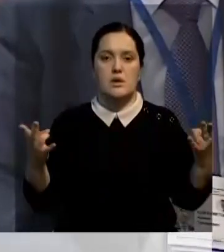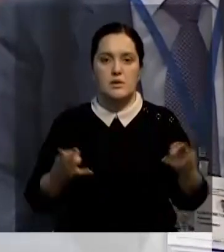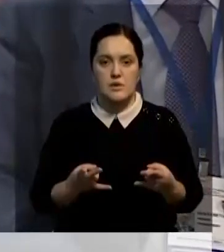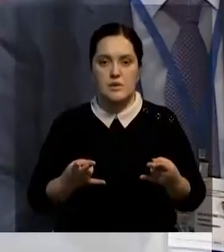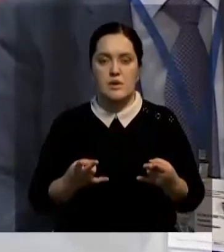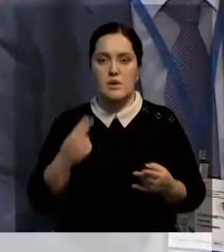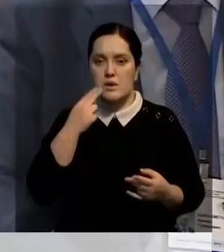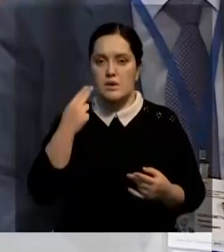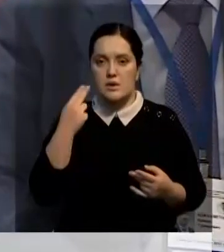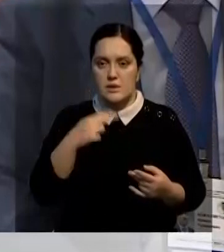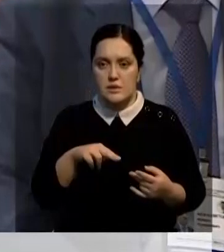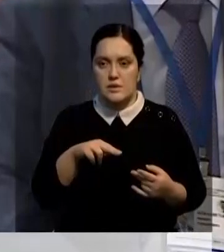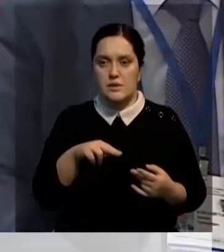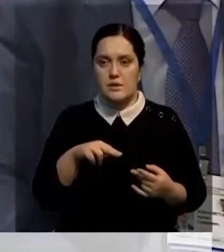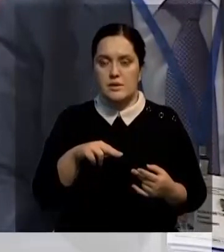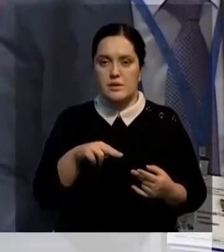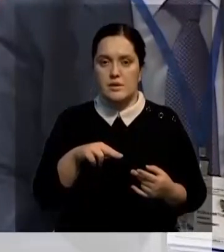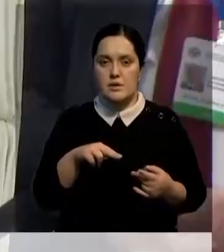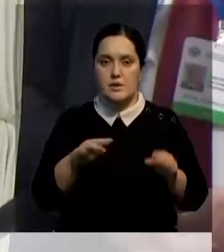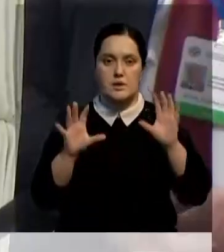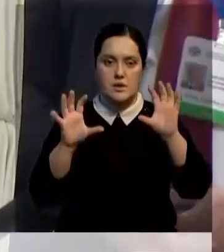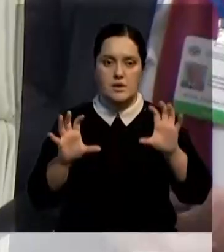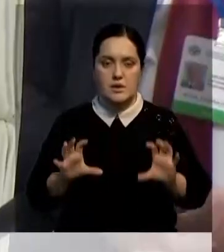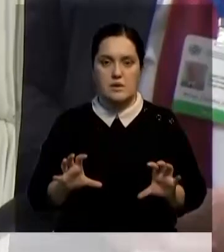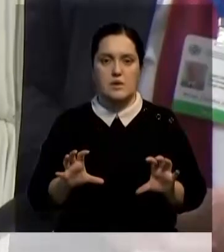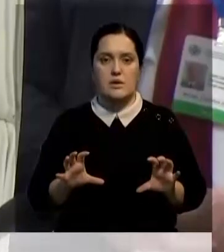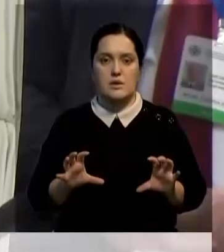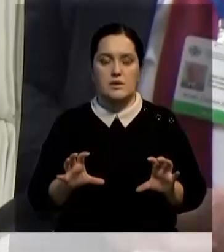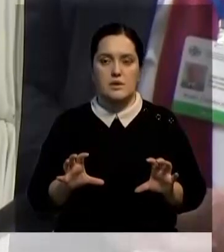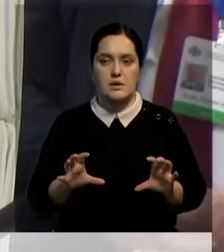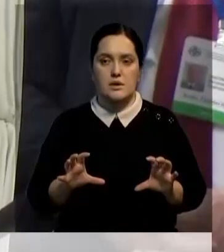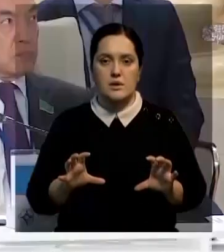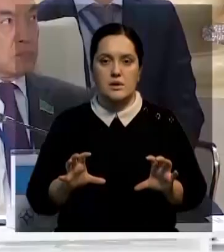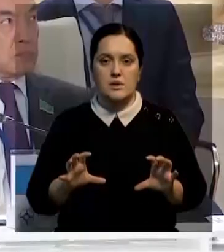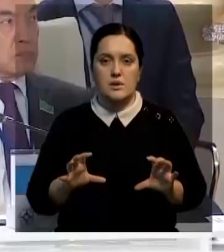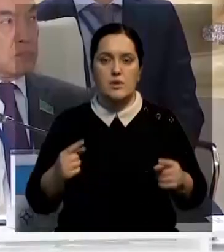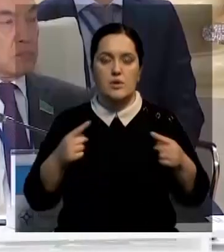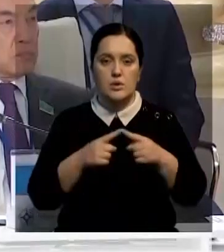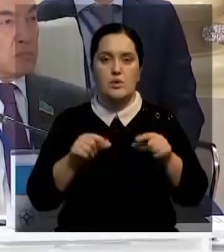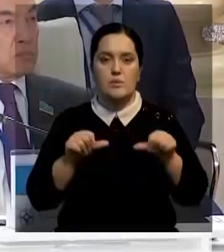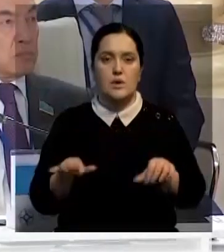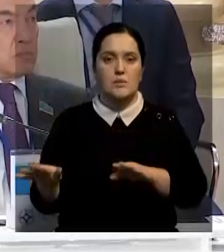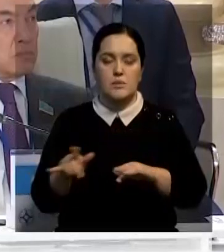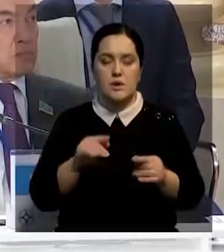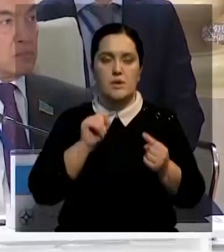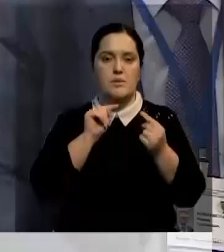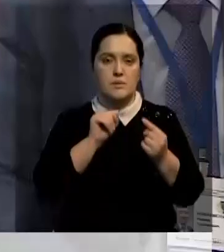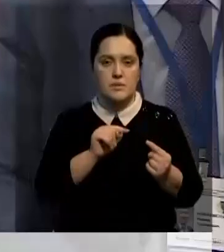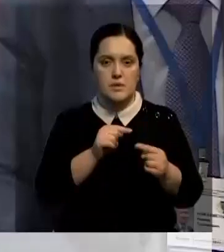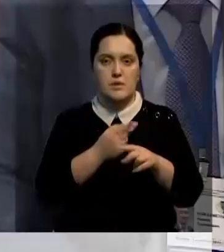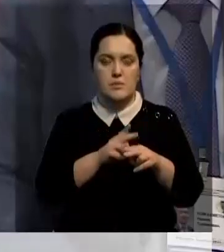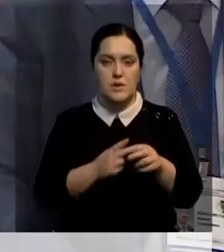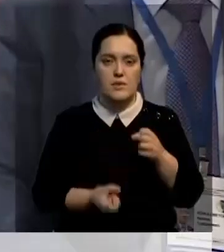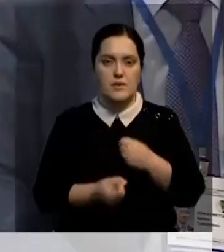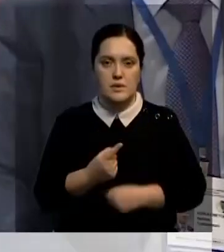обеспечивать качественную базу модельного законодательства, формирующую конкретные правовые механизмы противодействия этим